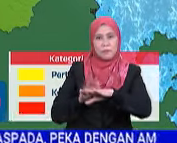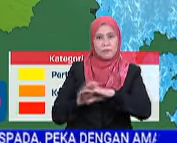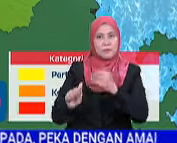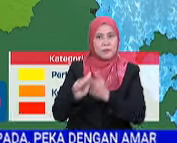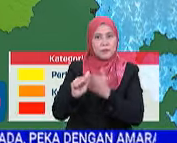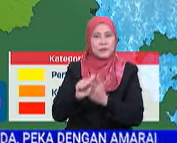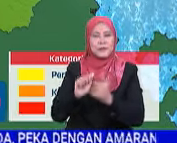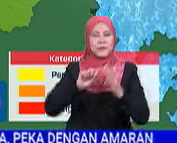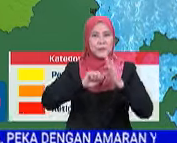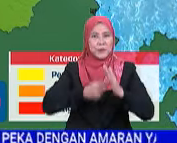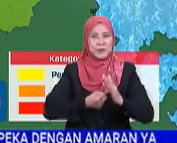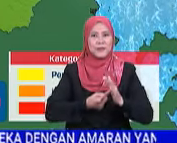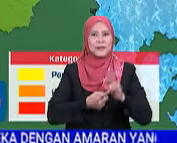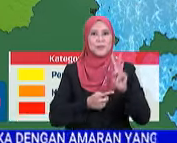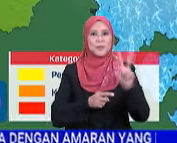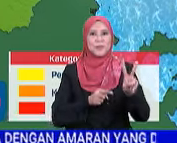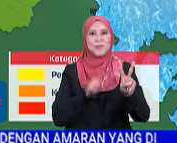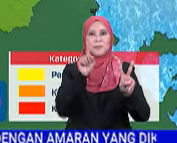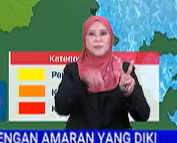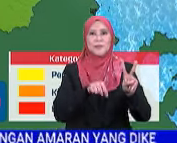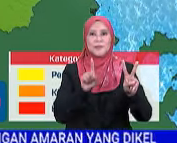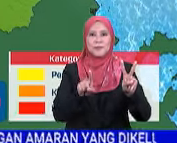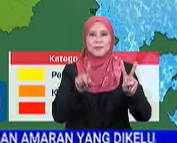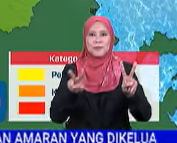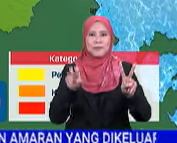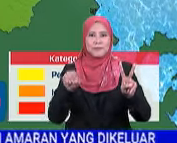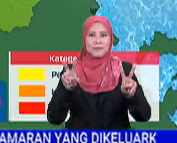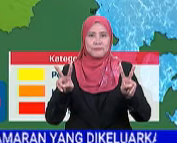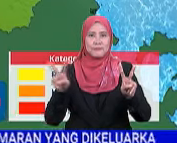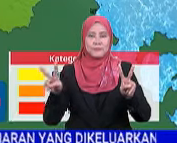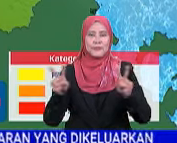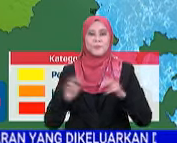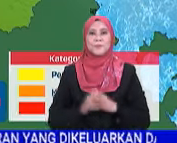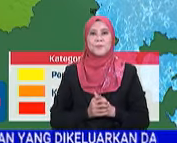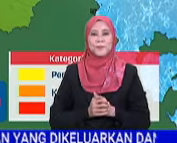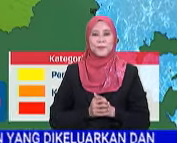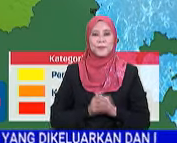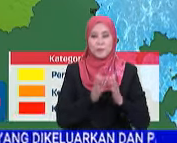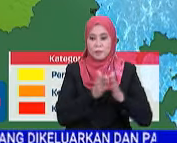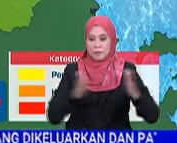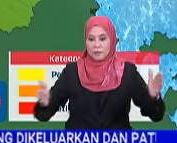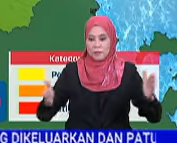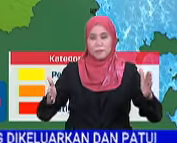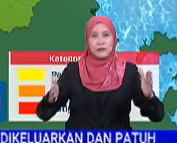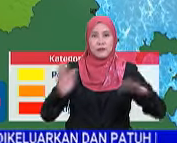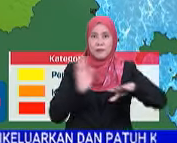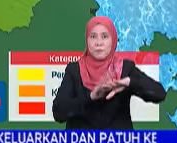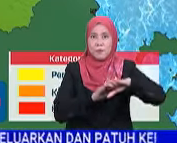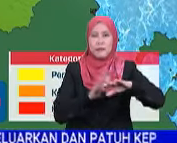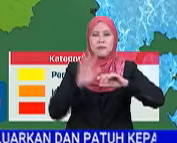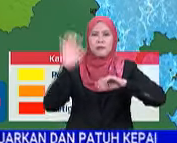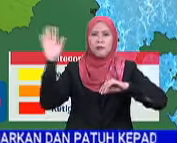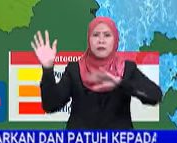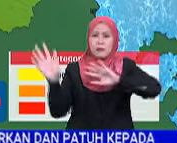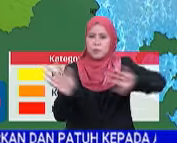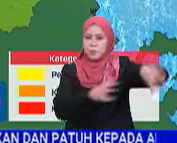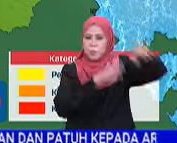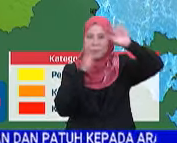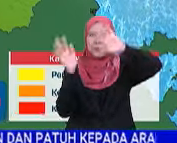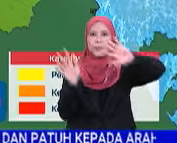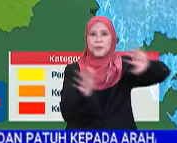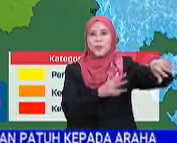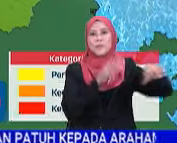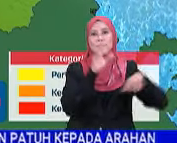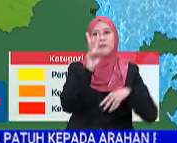berkuat kuasa sehingga 2 Januari 2022. Dan di sepanjang tempat amaran, kelajuan angin boleh mencapai